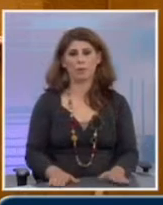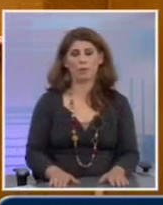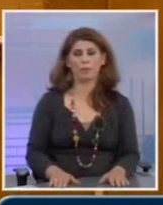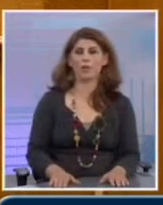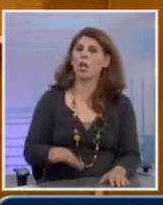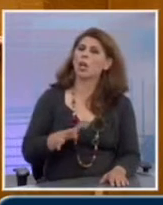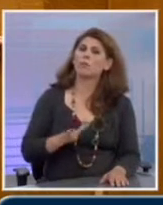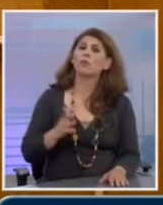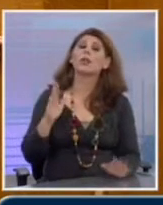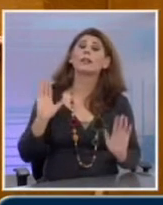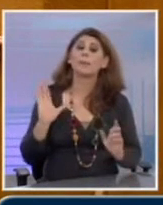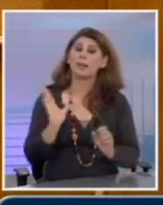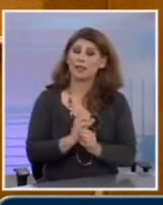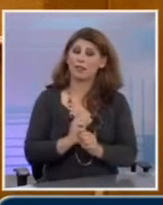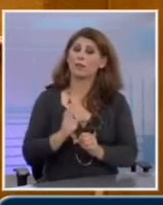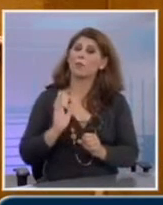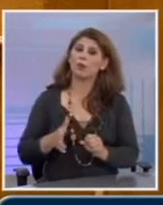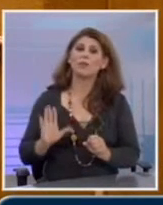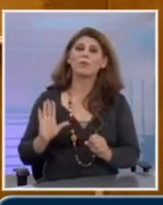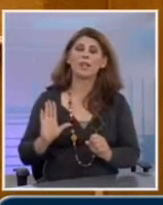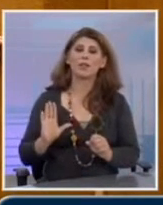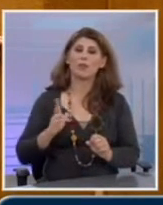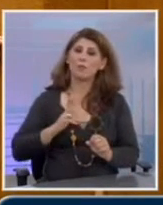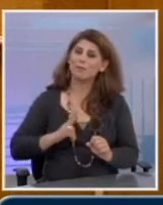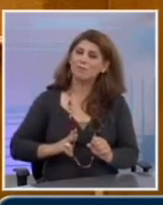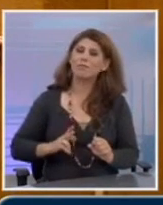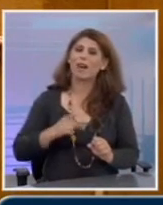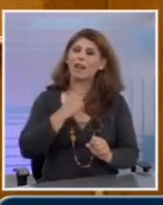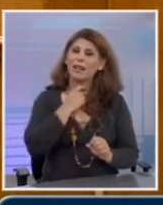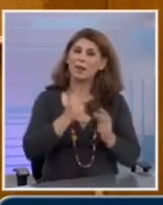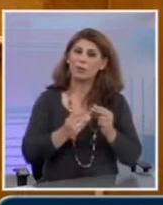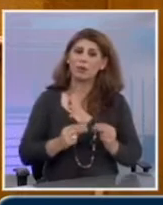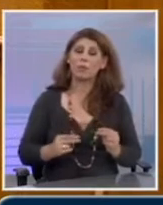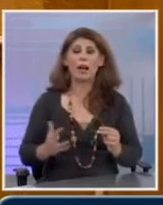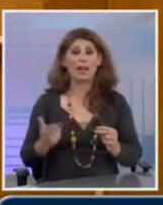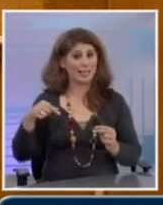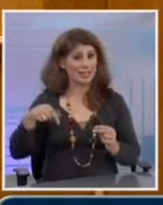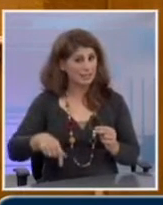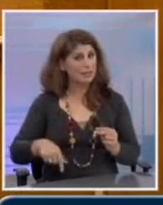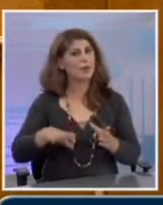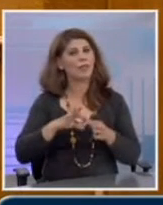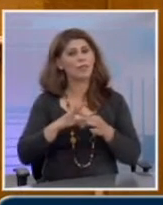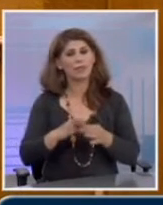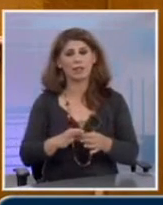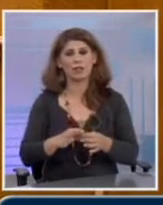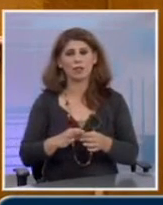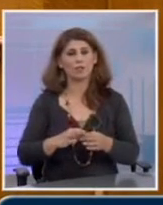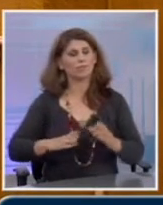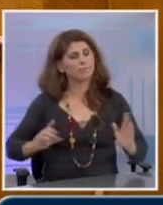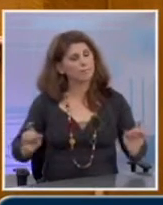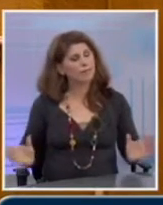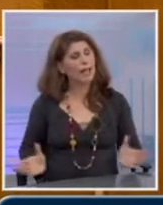Μπορεί να μην τα καταφέραμε, μπορεί να μην υπήρξαν τα επιθυμητά και τα αναγκαία αποτελέσματα, αλλά ότι και σήμερα θα συνεχίσουμε, έστω